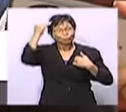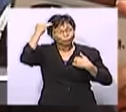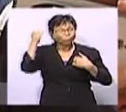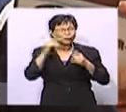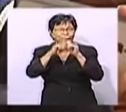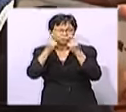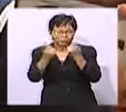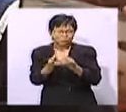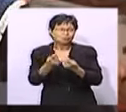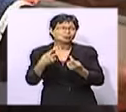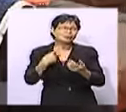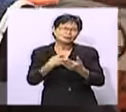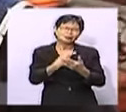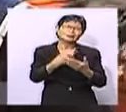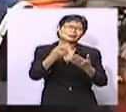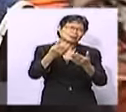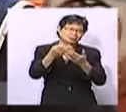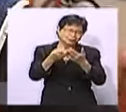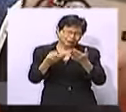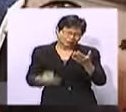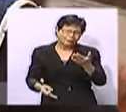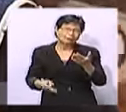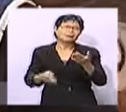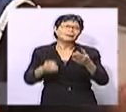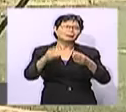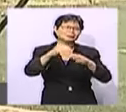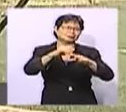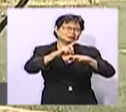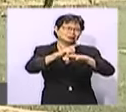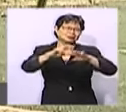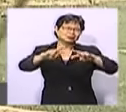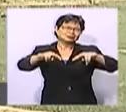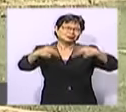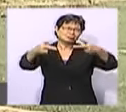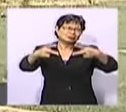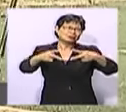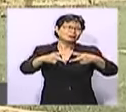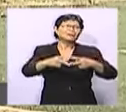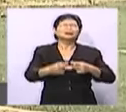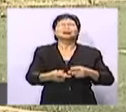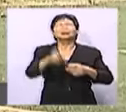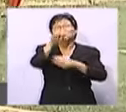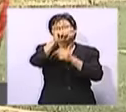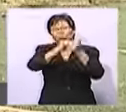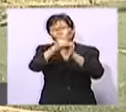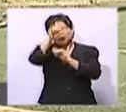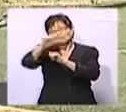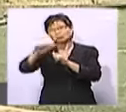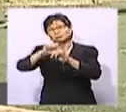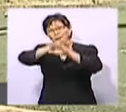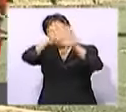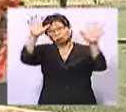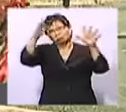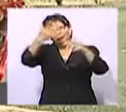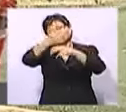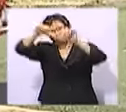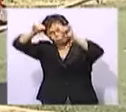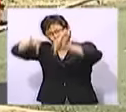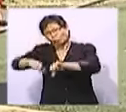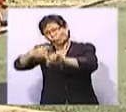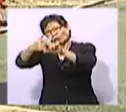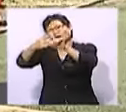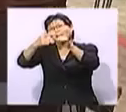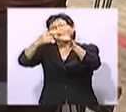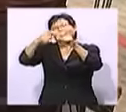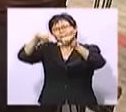Pernah juga walaupun kita kalah kat semi. Peluang negara untuk meraih pingat di Sukan Asia dilihat lebih cerah sekiranya dapat menumbangkan lawan dari